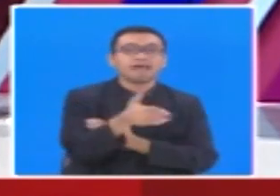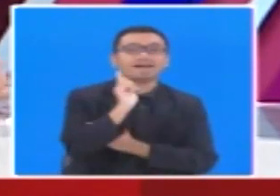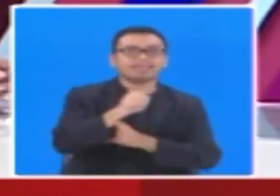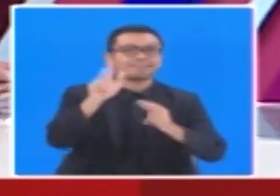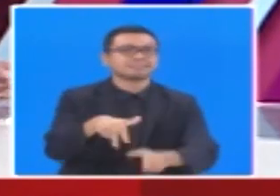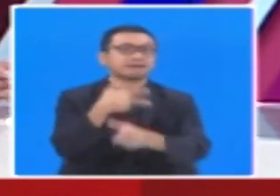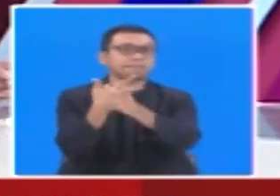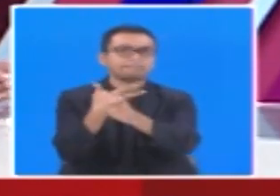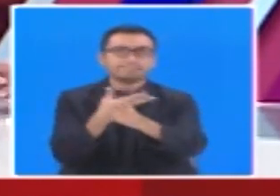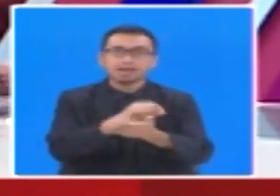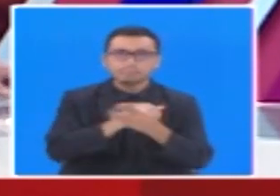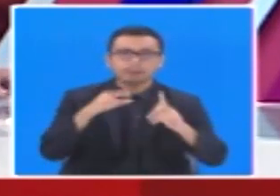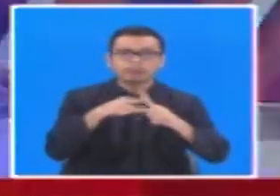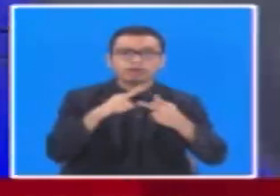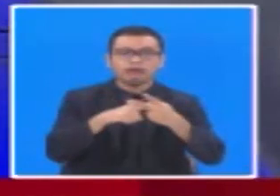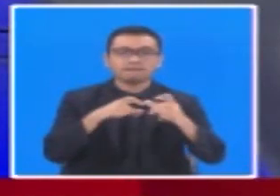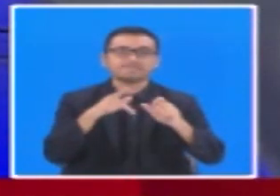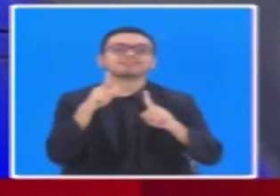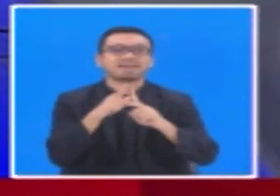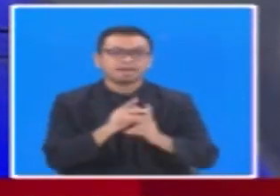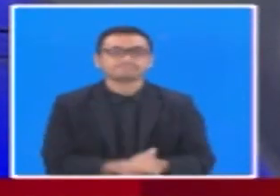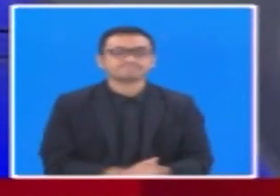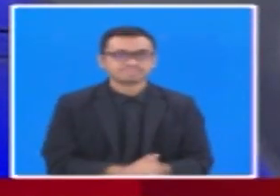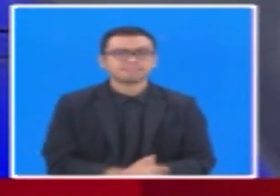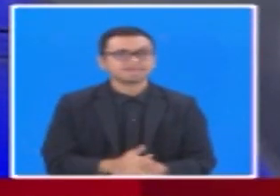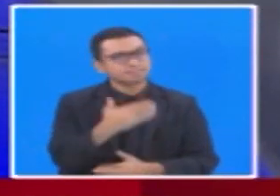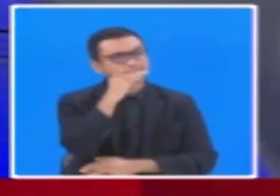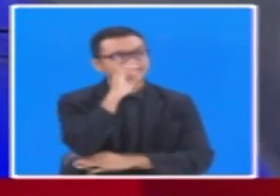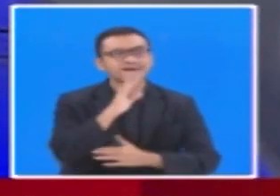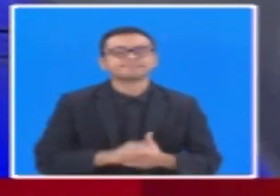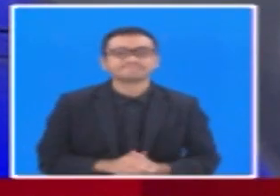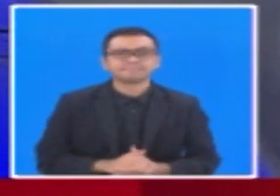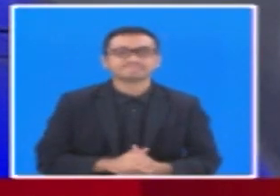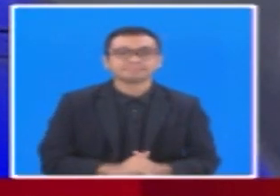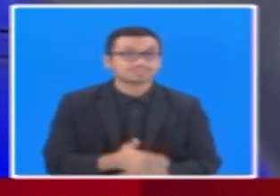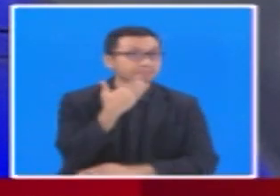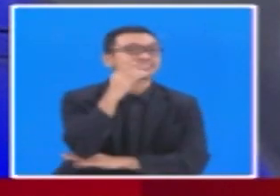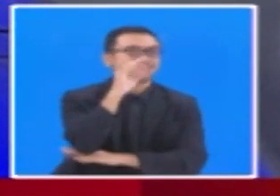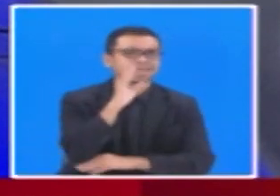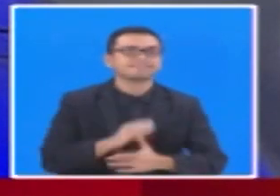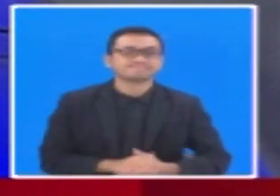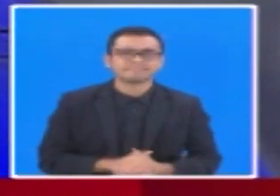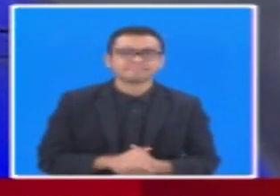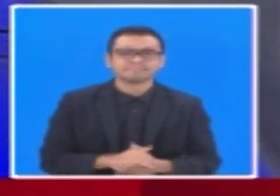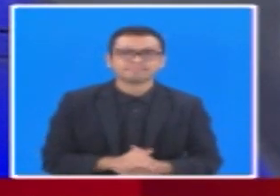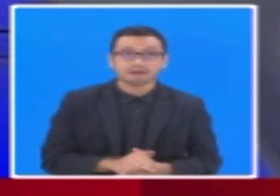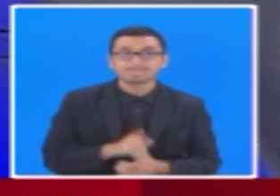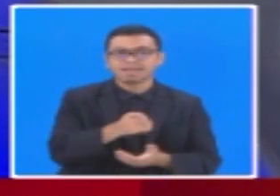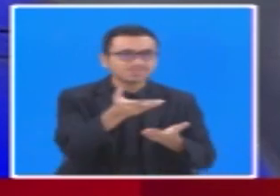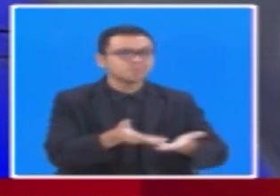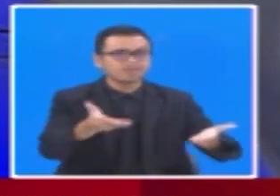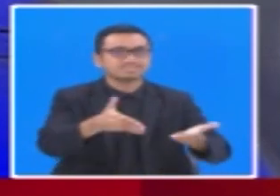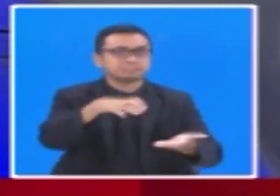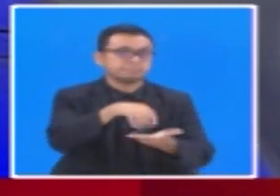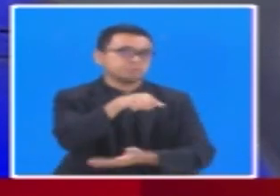rekan Afsah di sana. Selamat siang, Afsah. Ya, selamat siang. Ya, Afsah, bagaimana kondisi terkini di